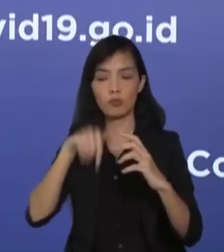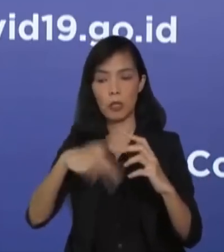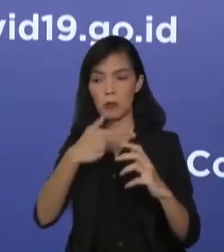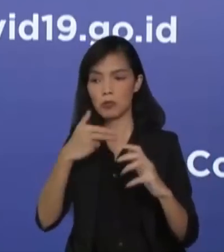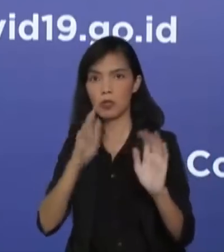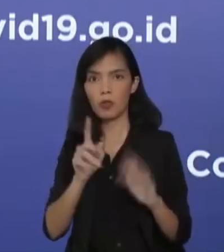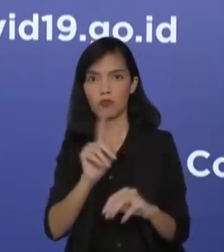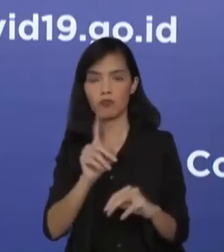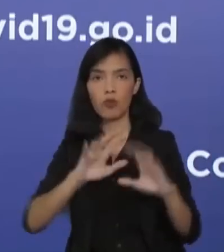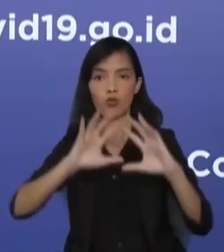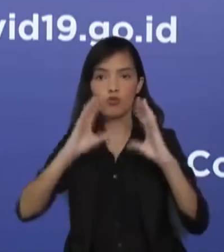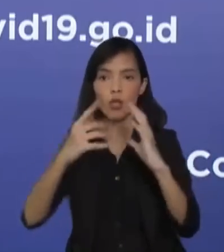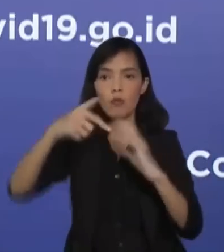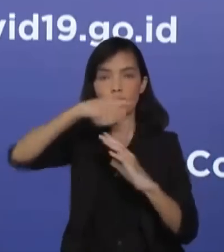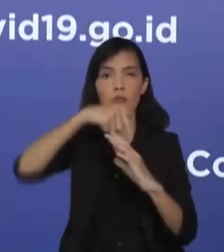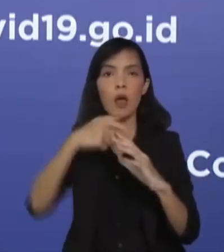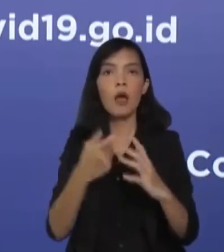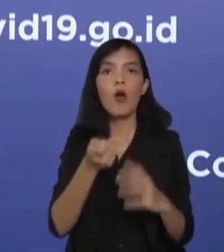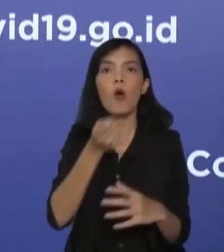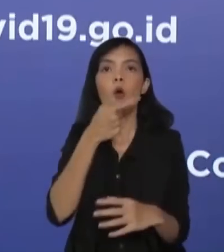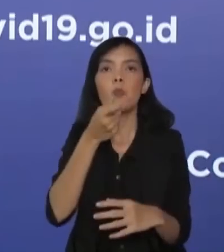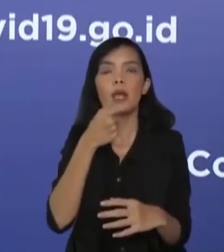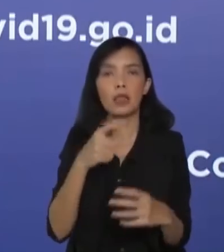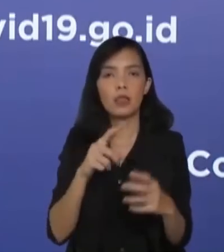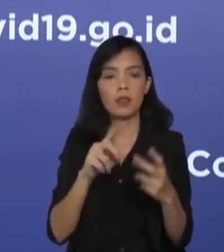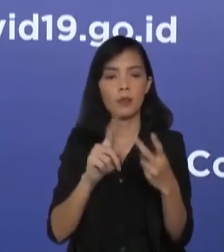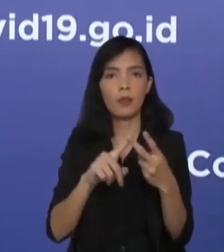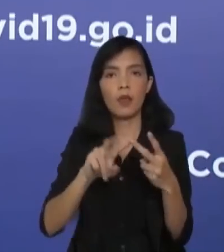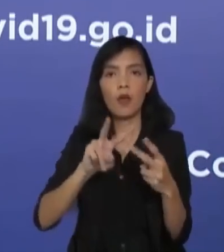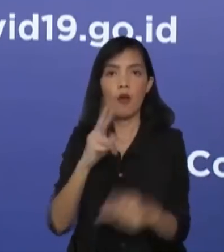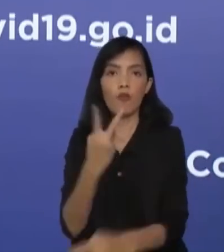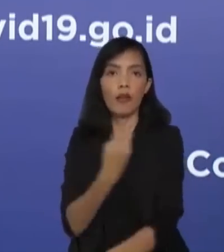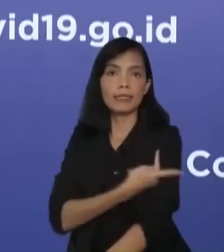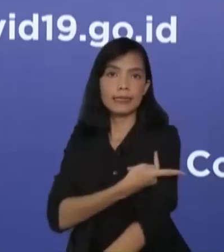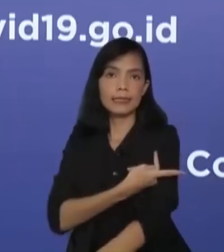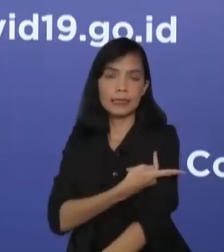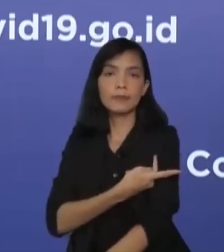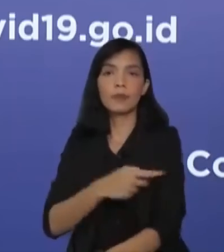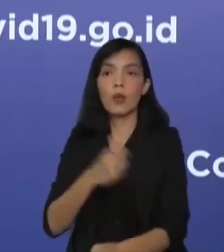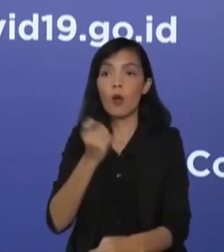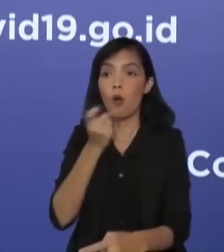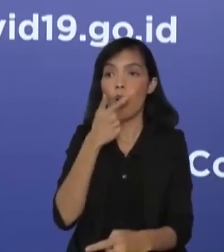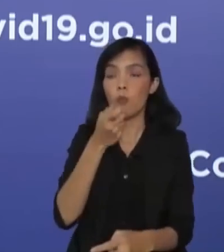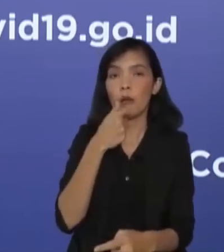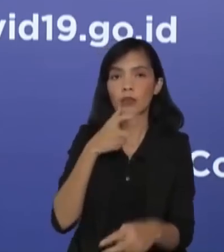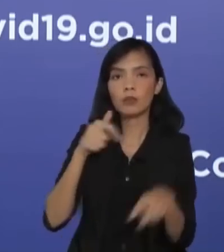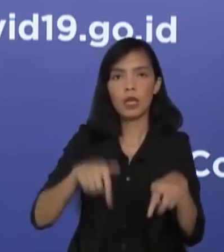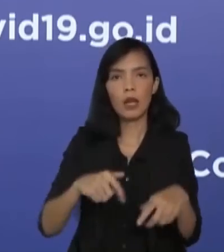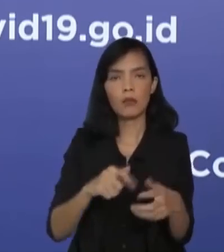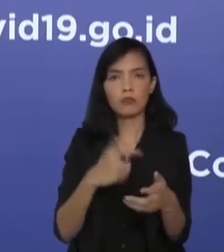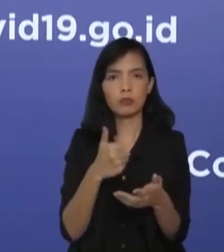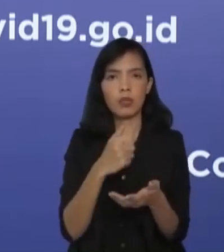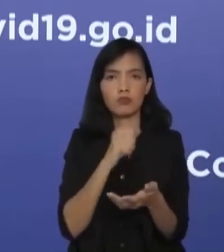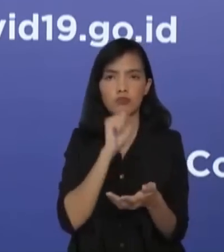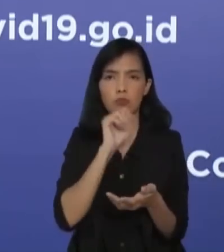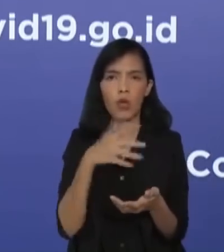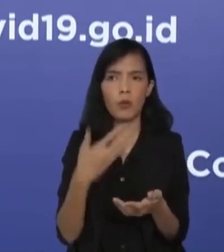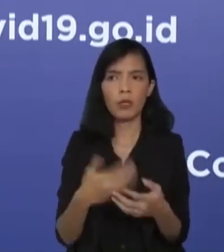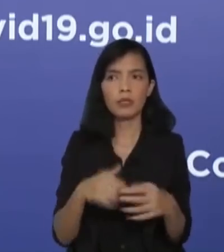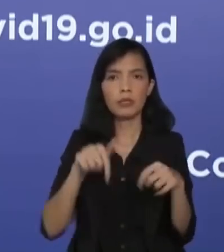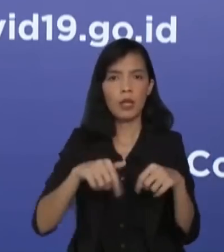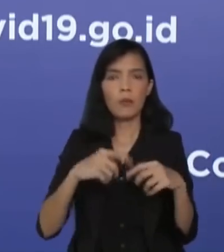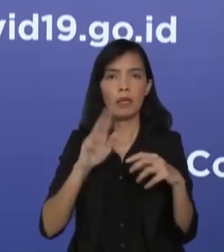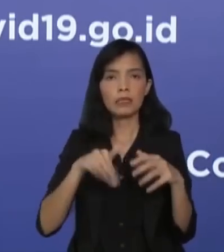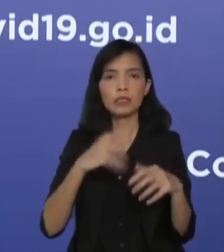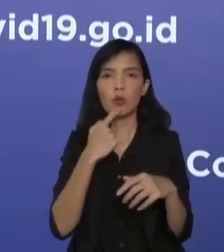dunia, adalah obat dan vaksin. Untuk obat yang bisa kami laporkan, saat ini kita sedang melakukan